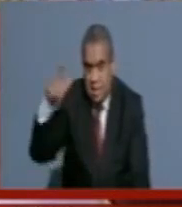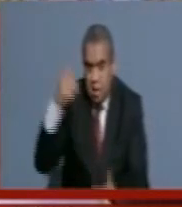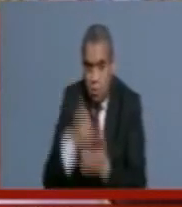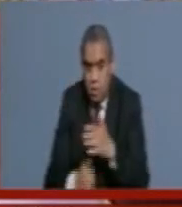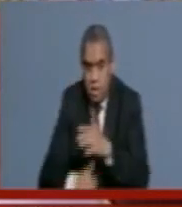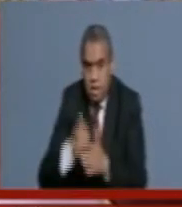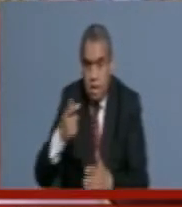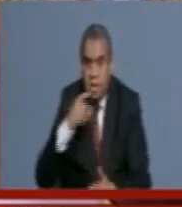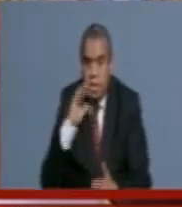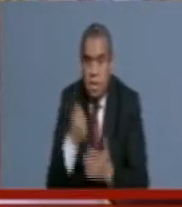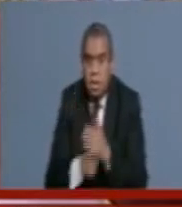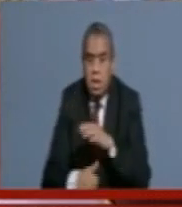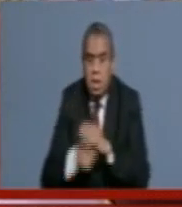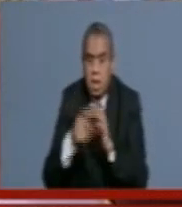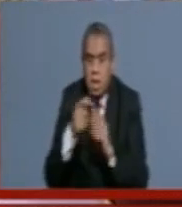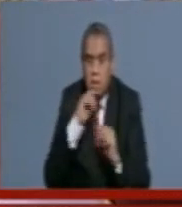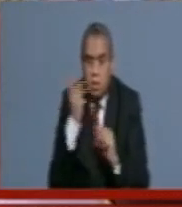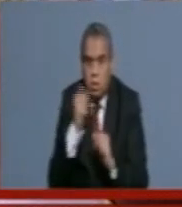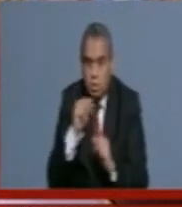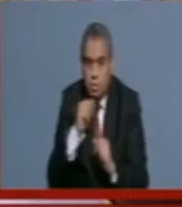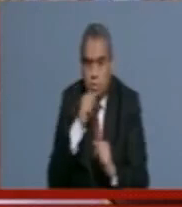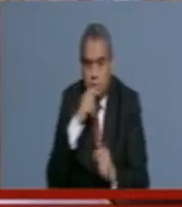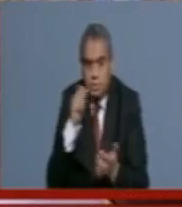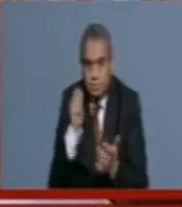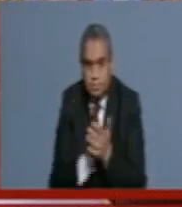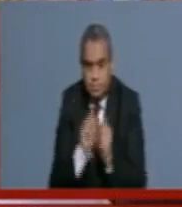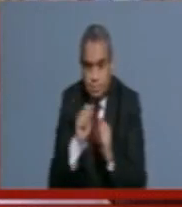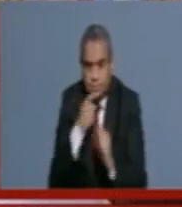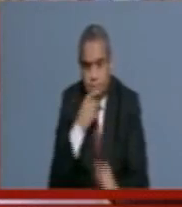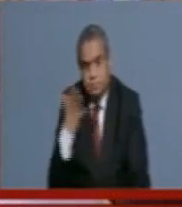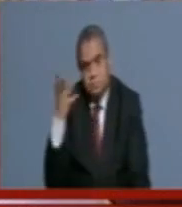عندي. احنا كان عندنا في التوقيت ده ما لا يقل عن